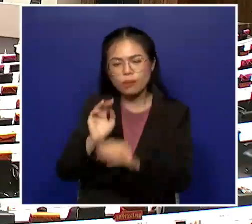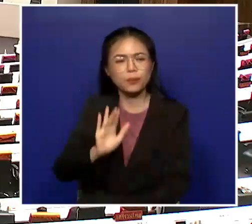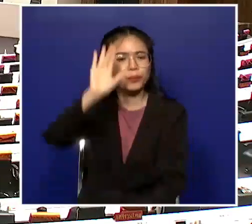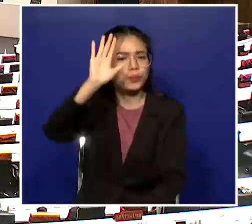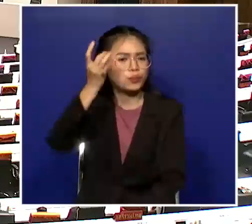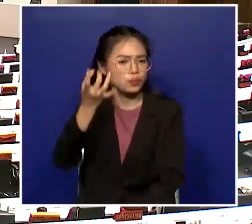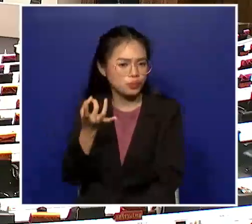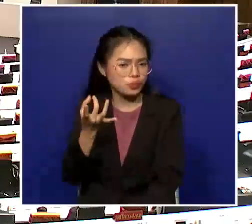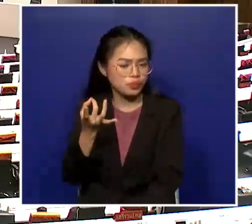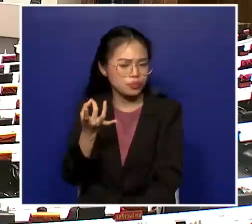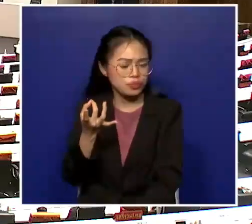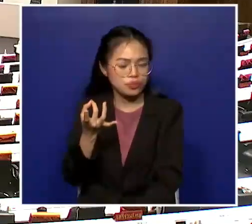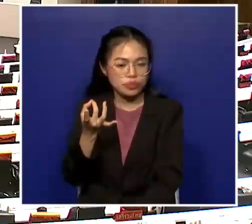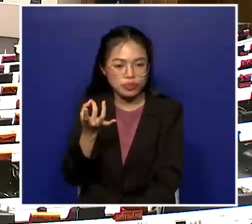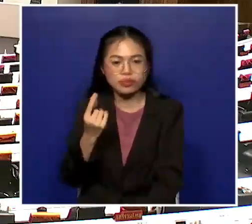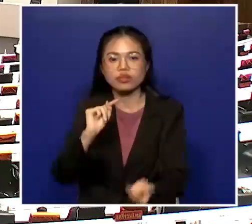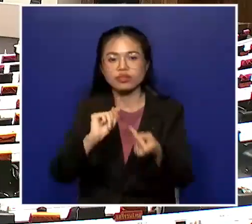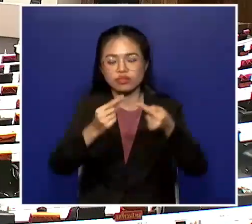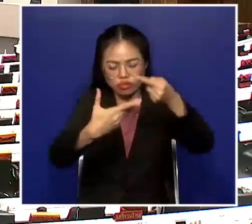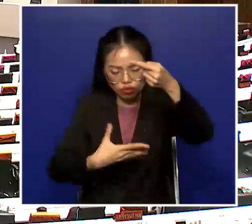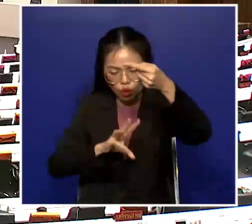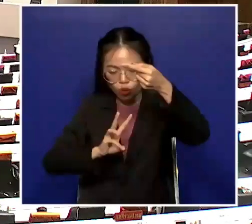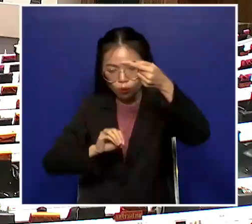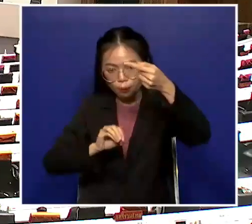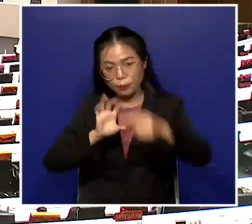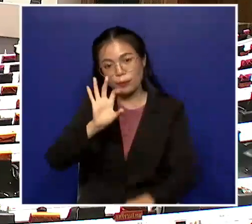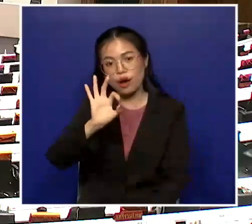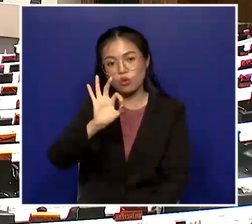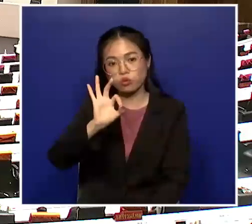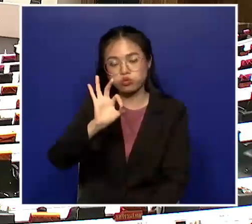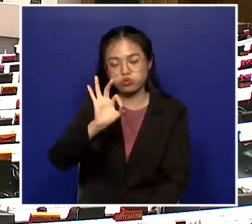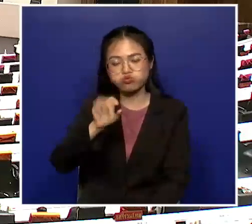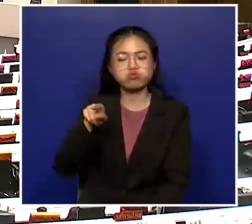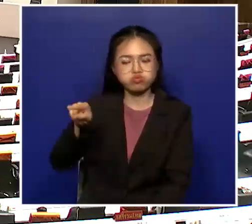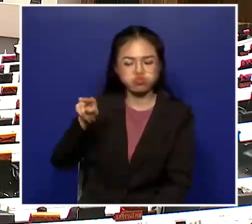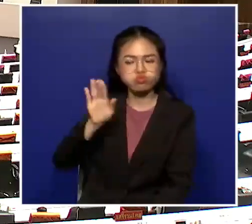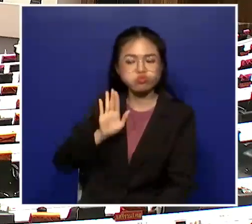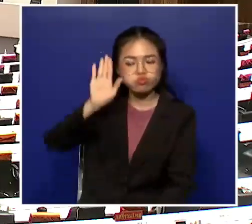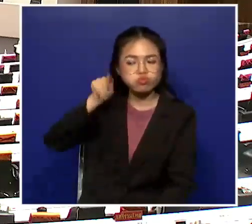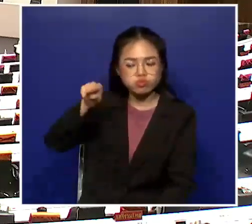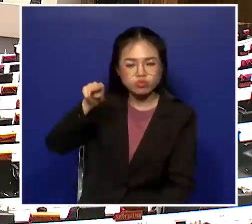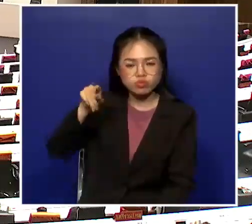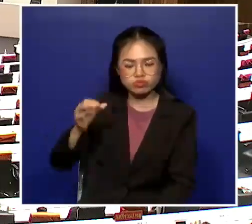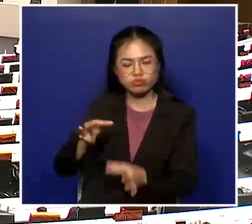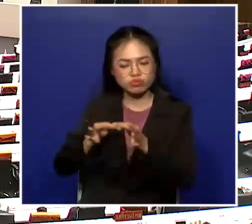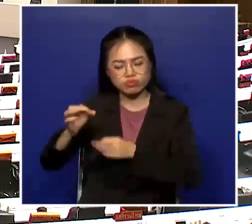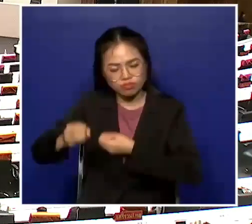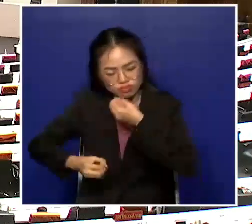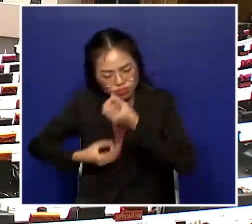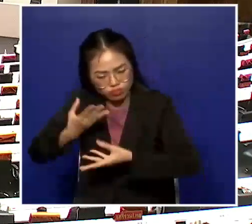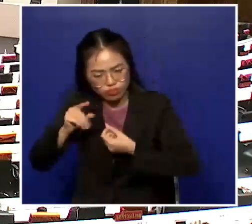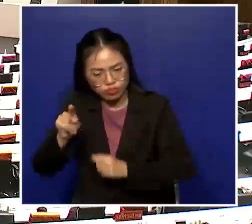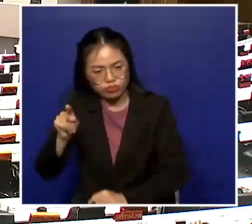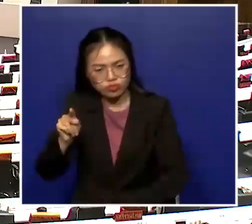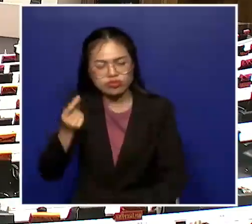ประท้วงข้อ69ครับท่านประธานครับท่านผู้อภิปรายเนี่ยก็ได้อภิปรายผมคิ